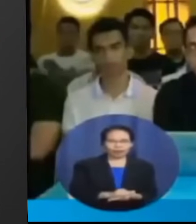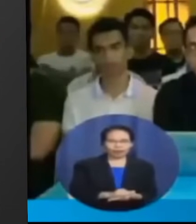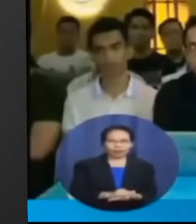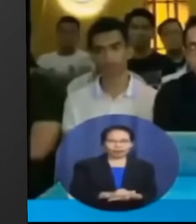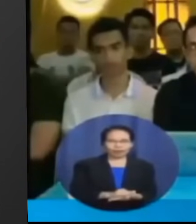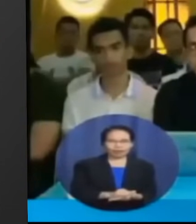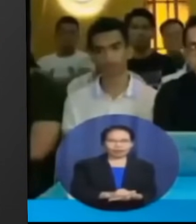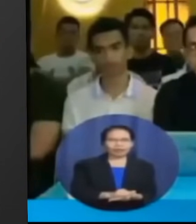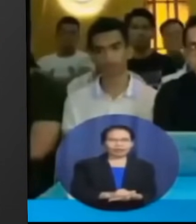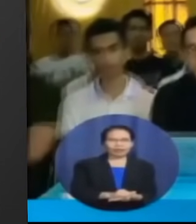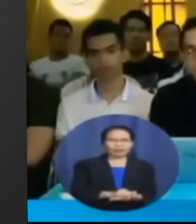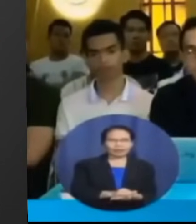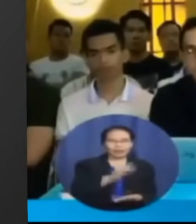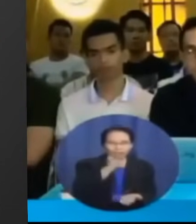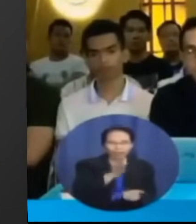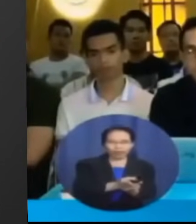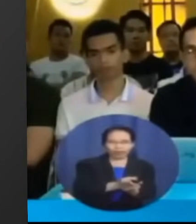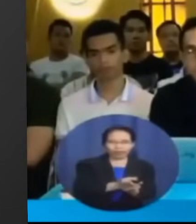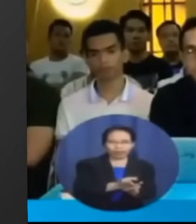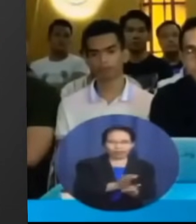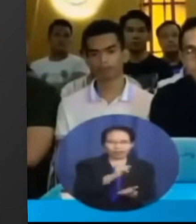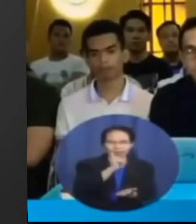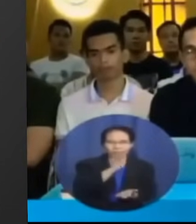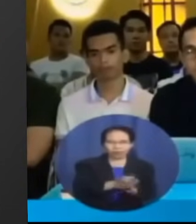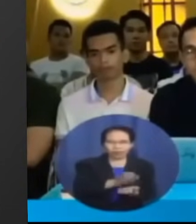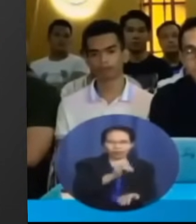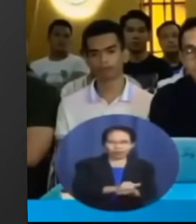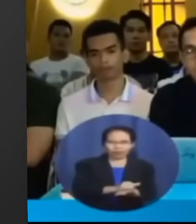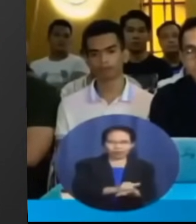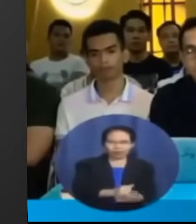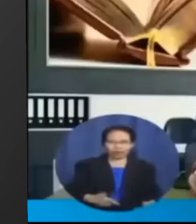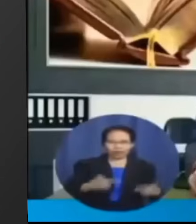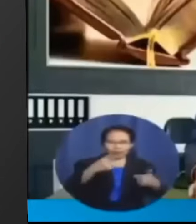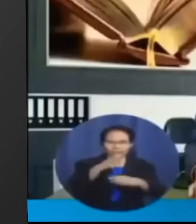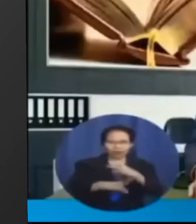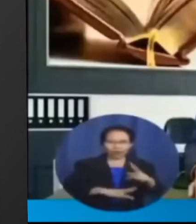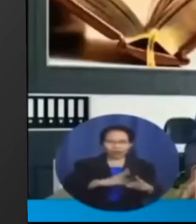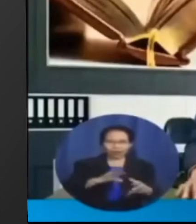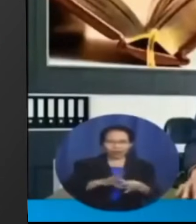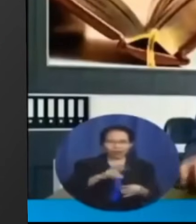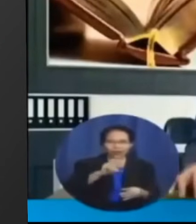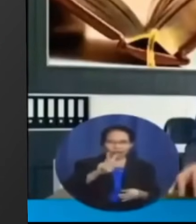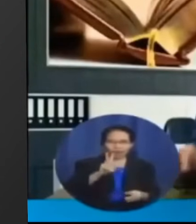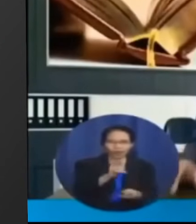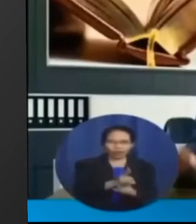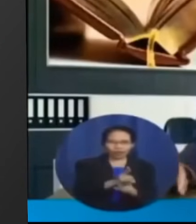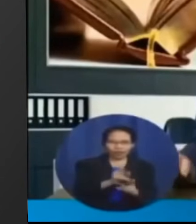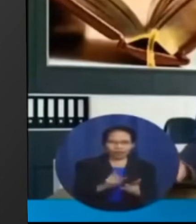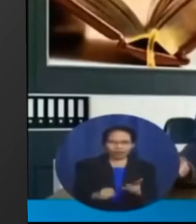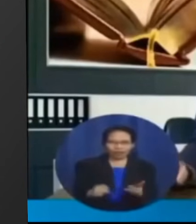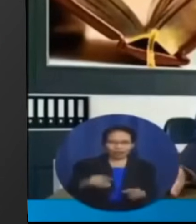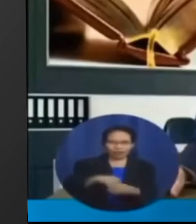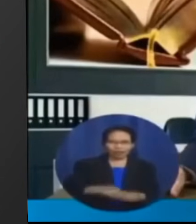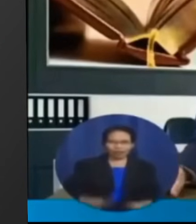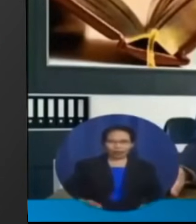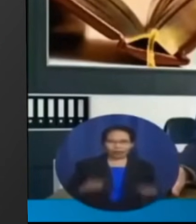isang fact, it's a fact that we are living in a world of two realities